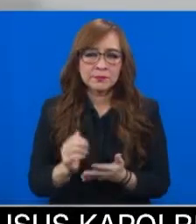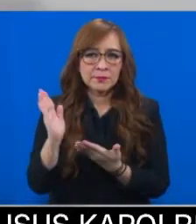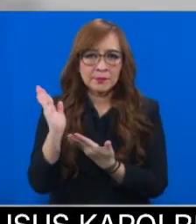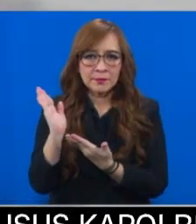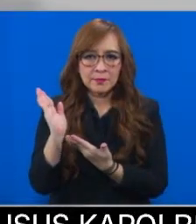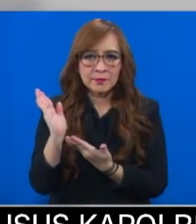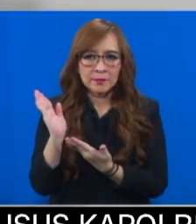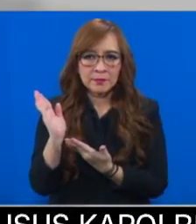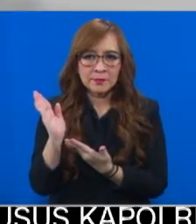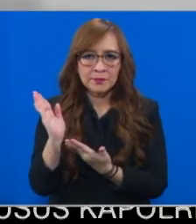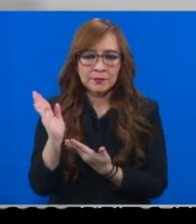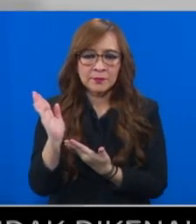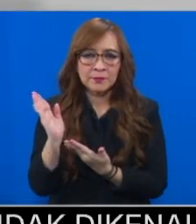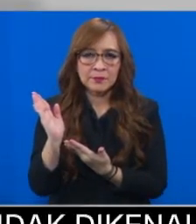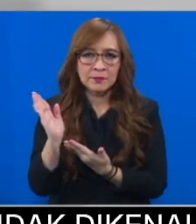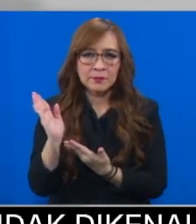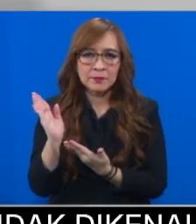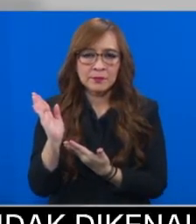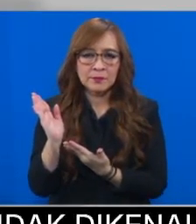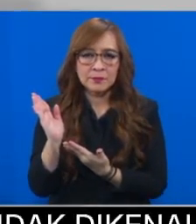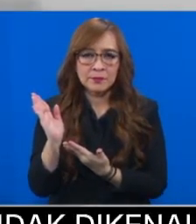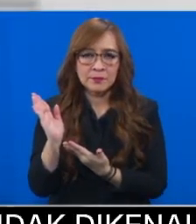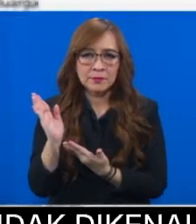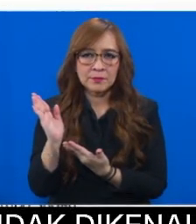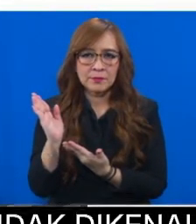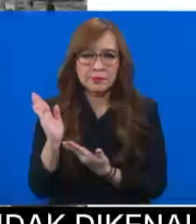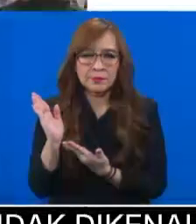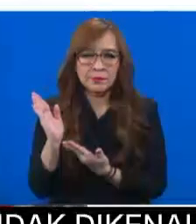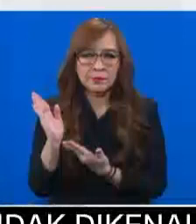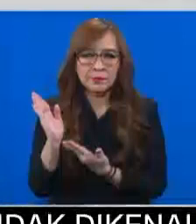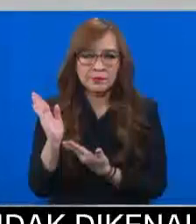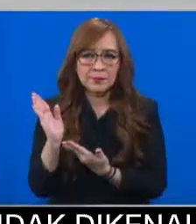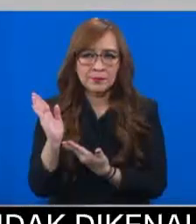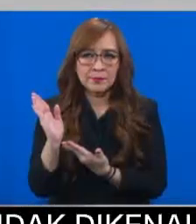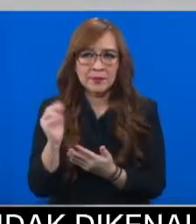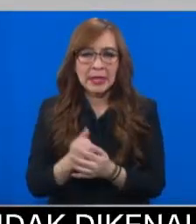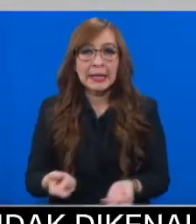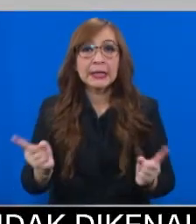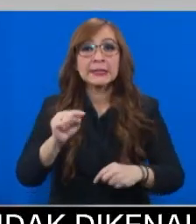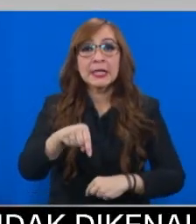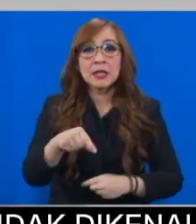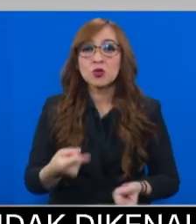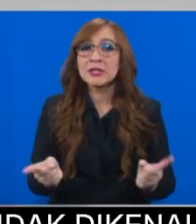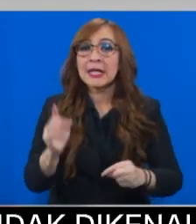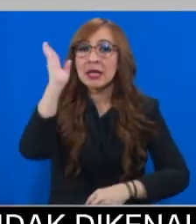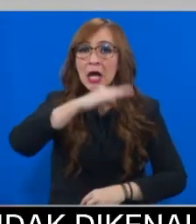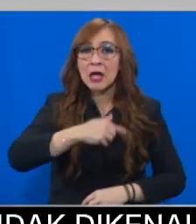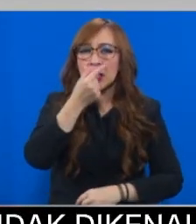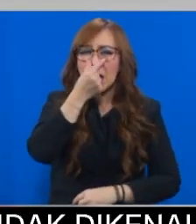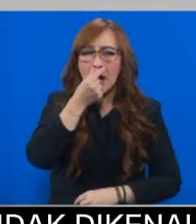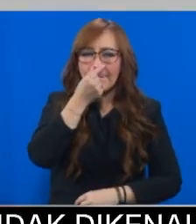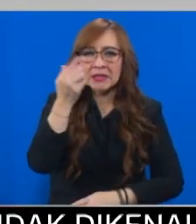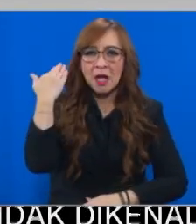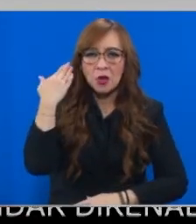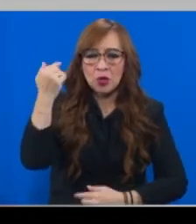manajer external relation dan corporate image care KAI Komuter Leza Arlan menyebut peristiwa itu terjadi pada hari Kamis.